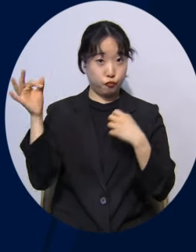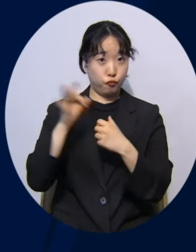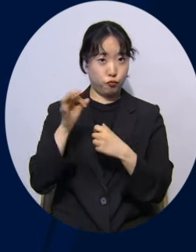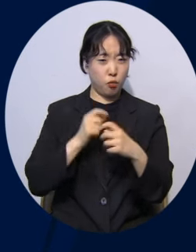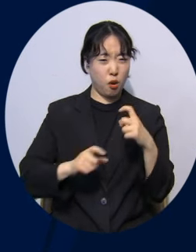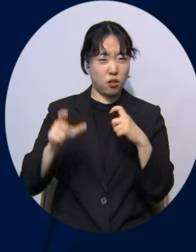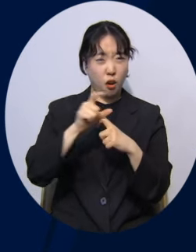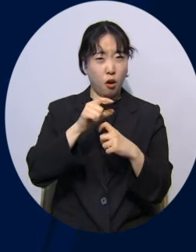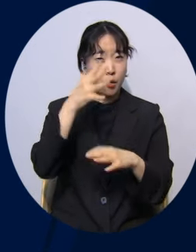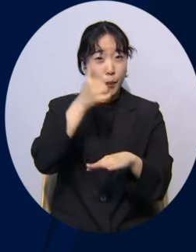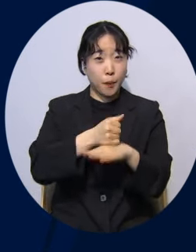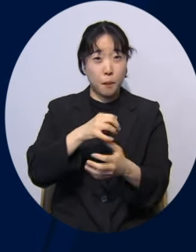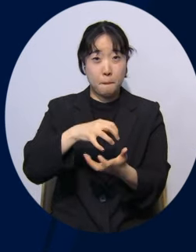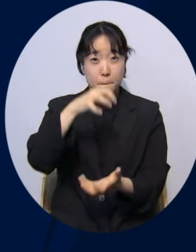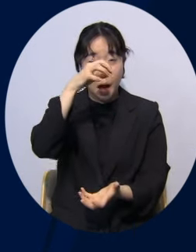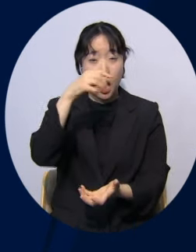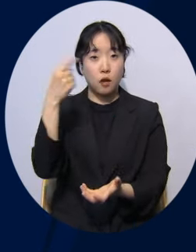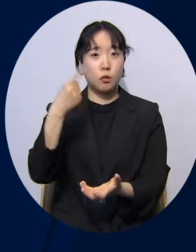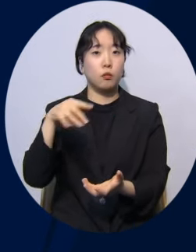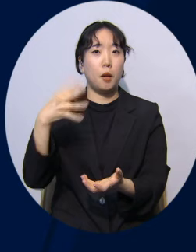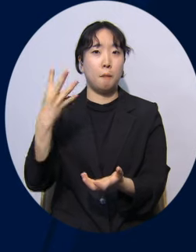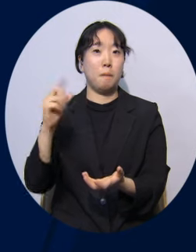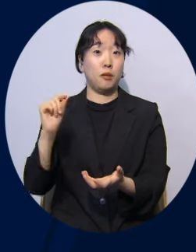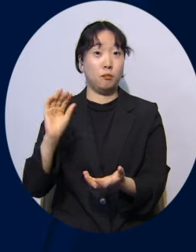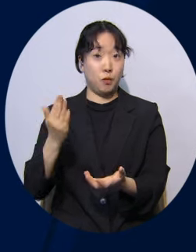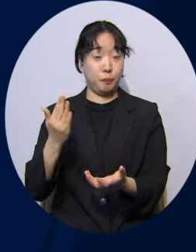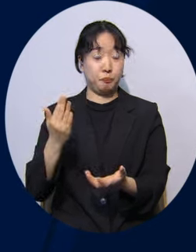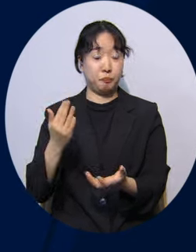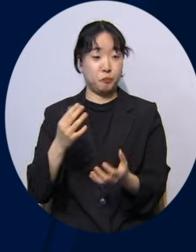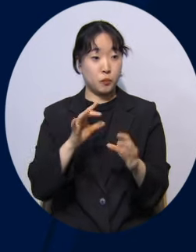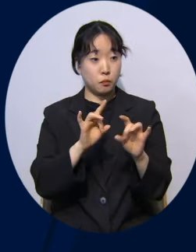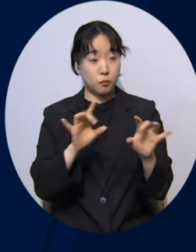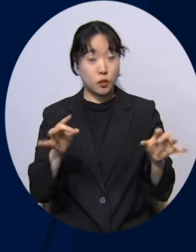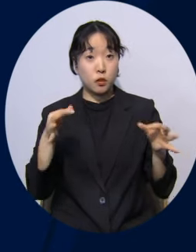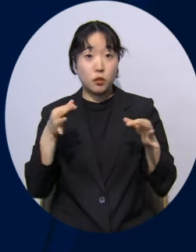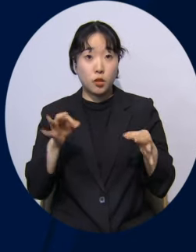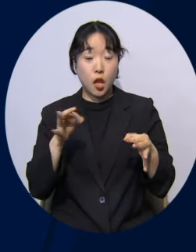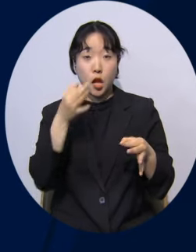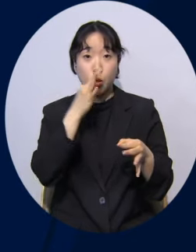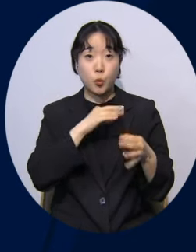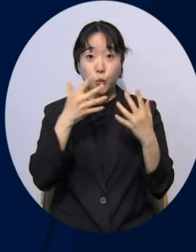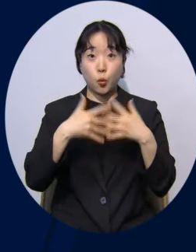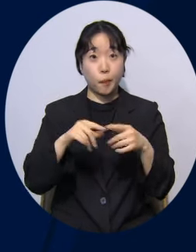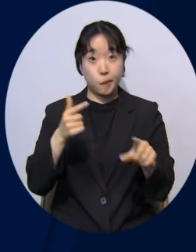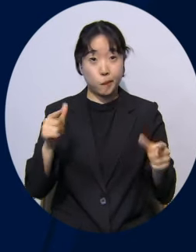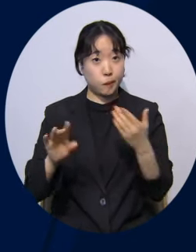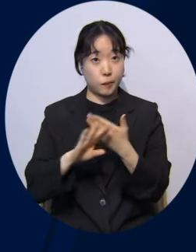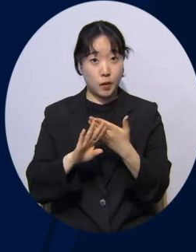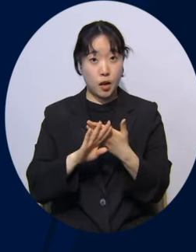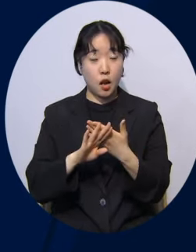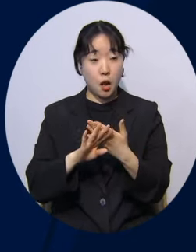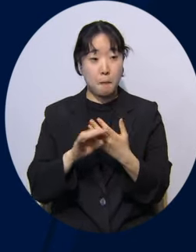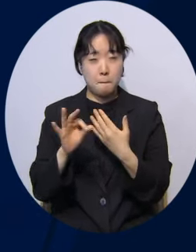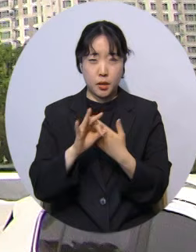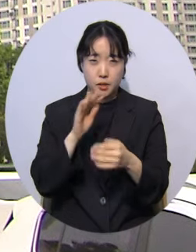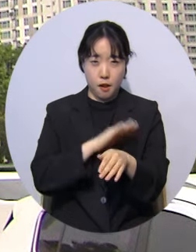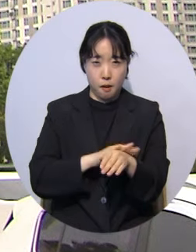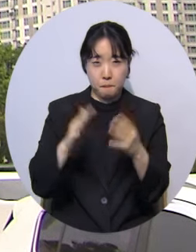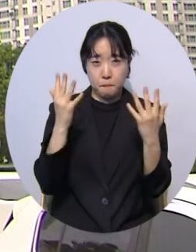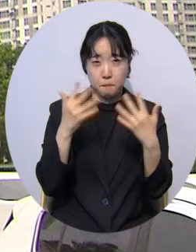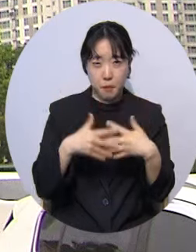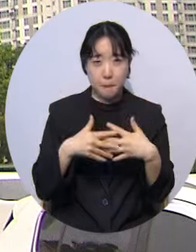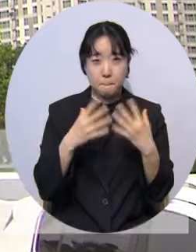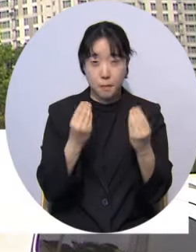수령하게 됩니다. 통장을 개설한 은행의 우대금리 조건을 충족하면 실제 수령액은 더 커질 수 있습니다.